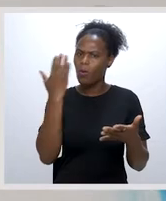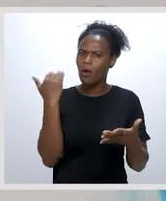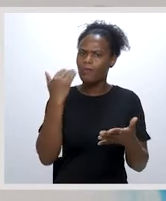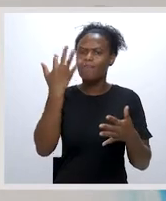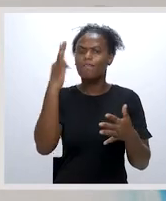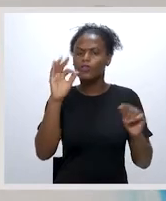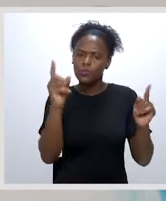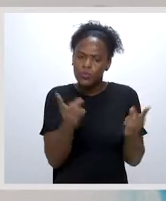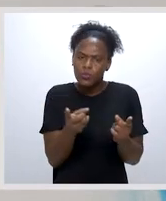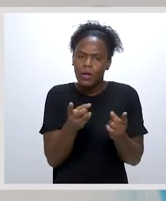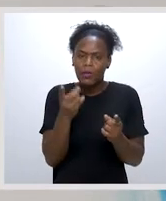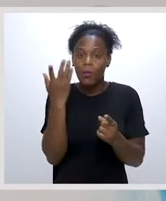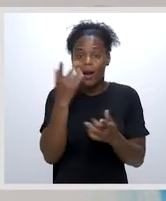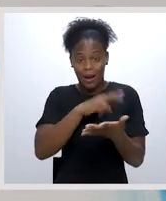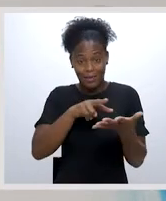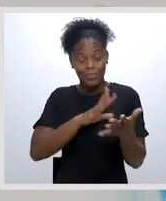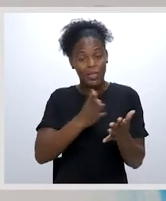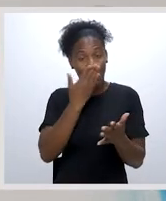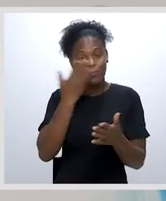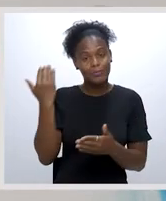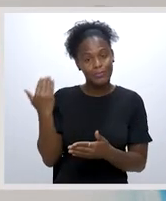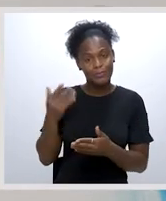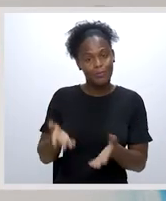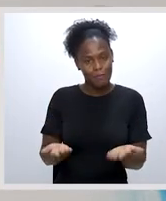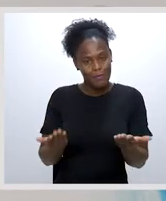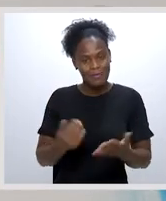Miniature? On l'a lu le cours précédent, n'est-ce pas? Allons-y.